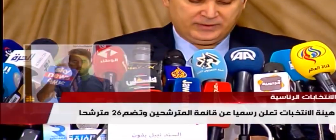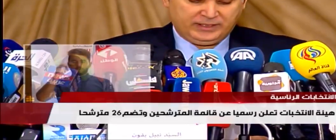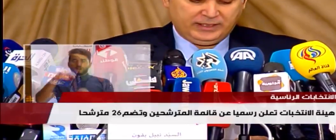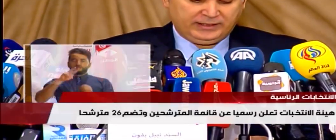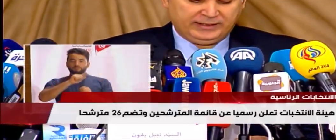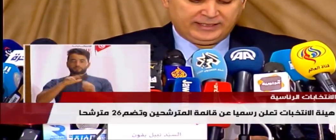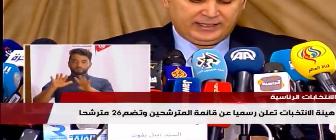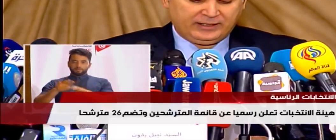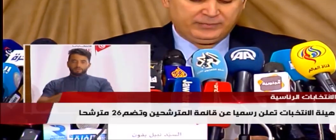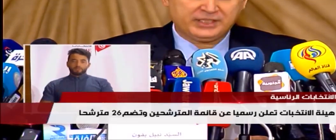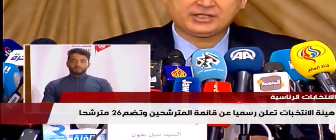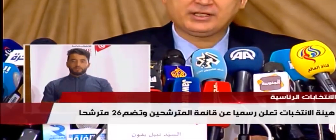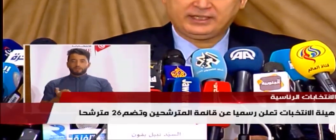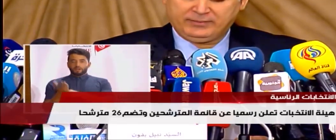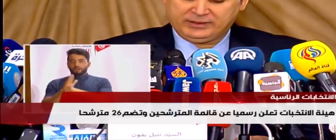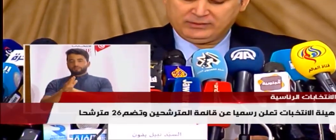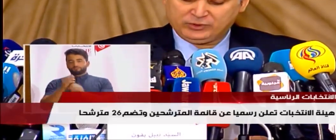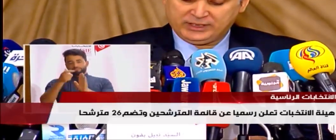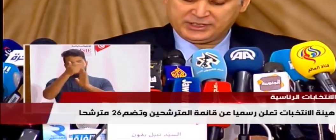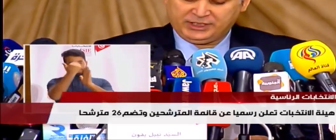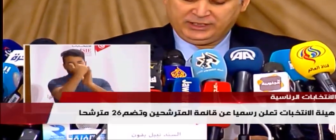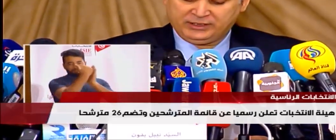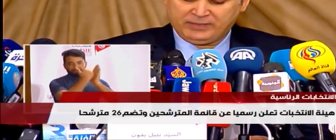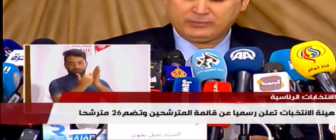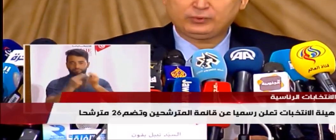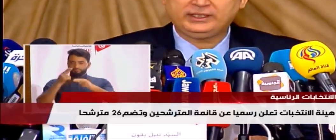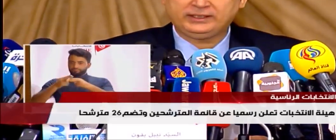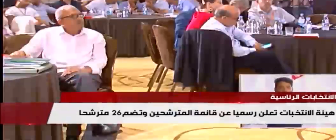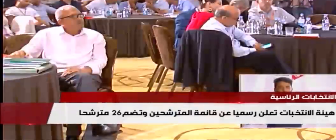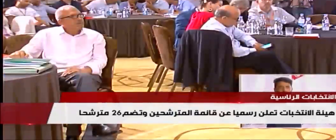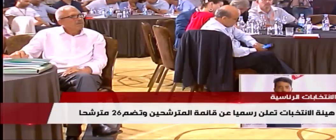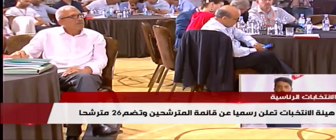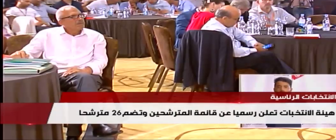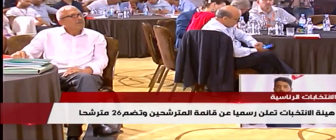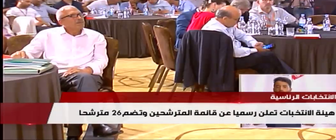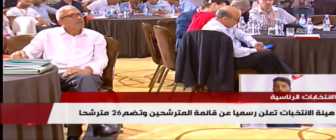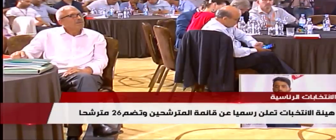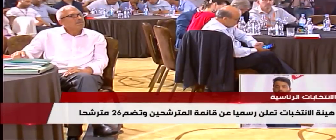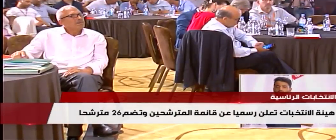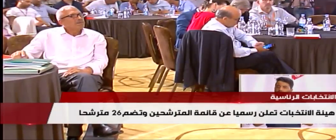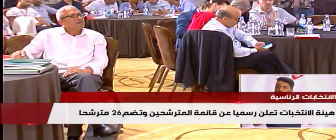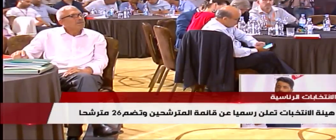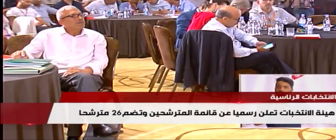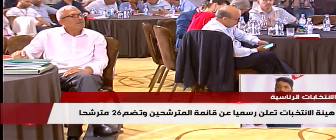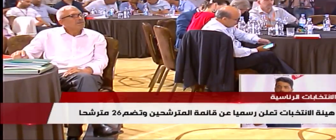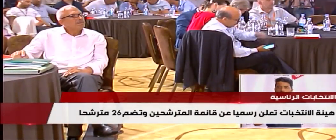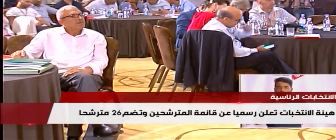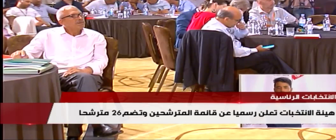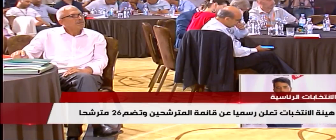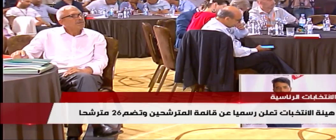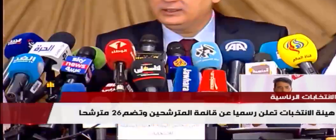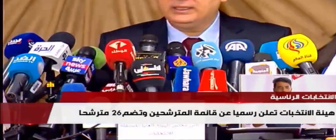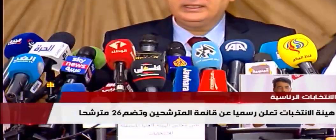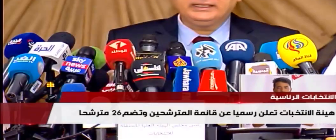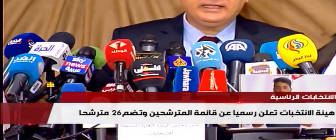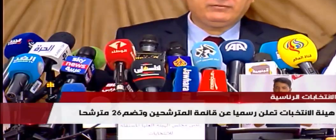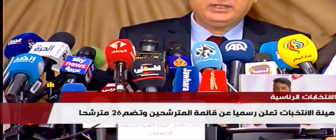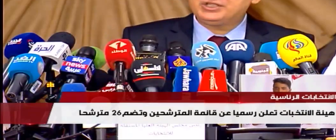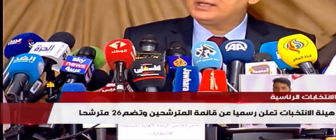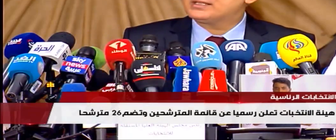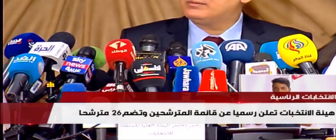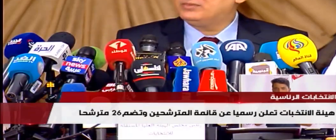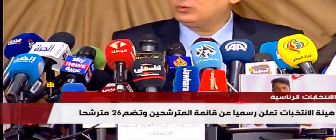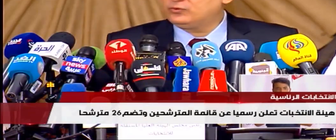المقبله ولا حكم الجلسه العامه للمحكمه الاداريه واثر استنفاذ اجا لسحب الترشحات قال ان مجلس الهيئه